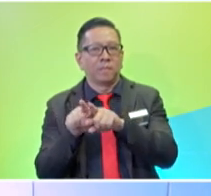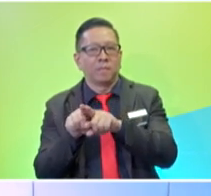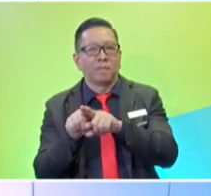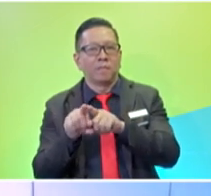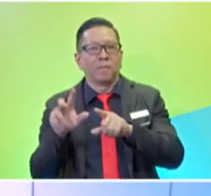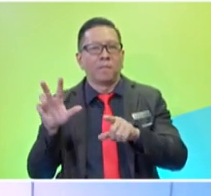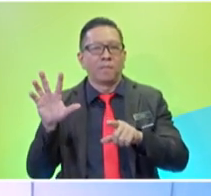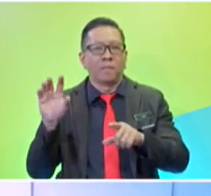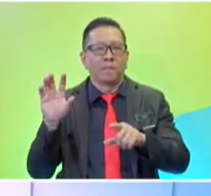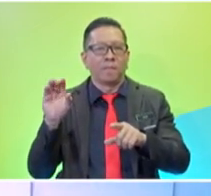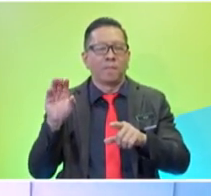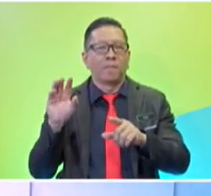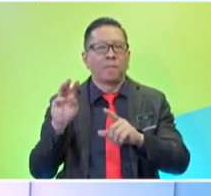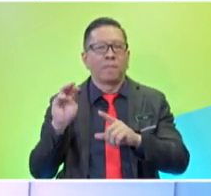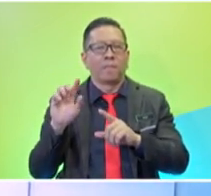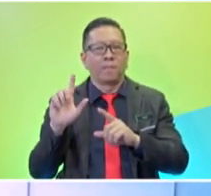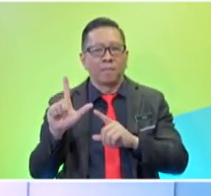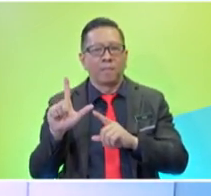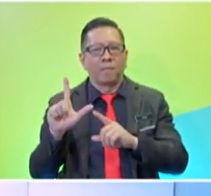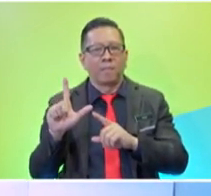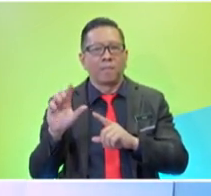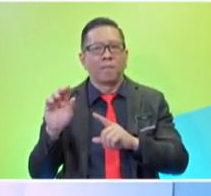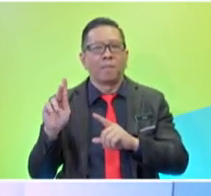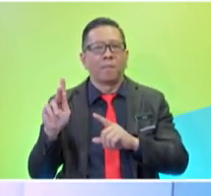dengan kita tidak mencari juga